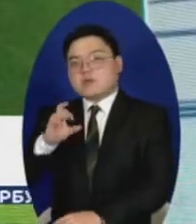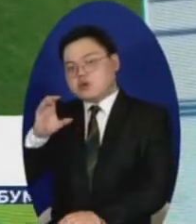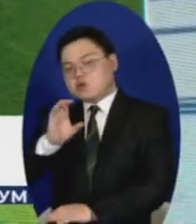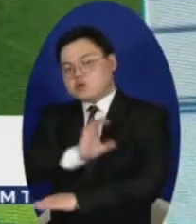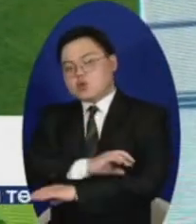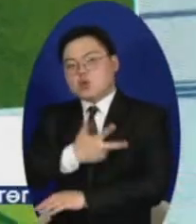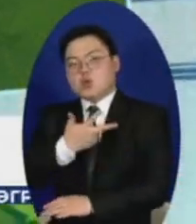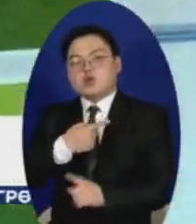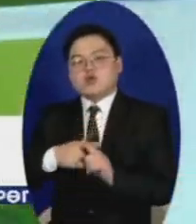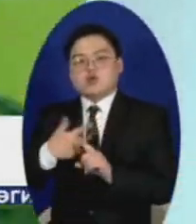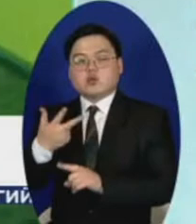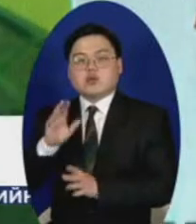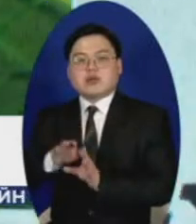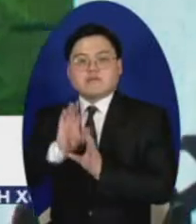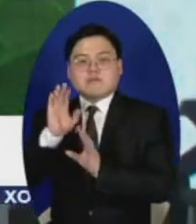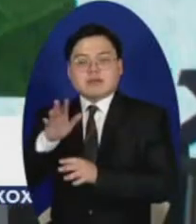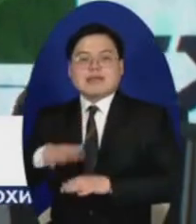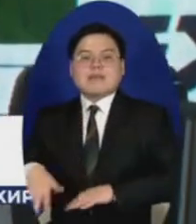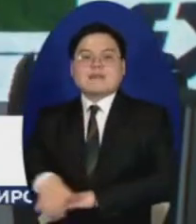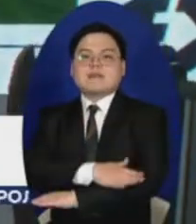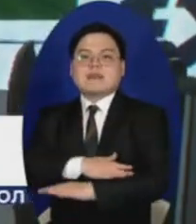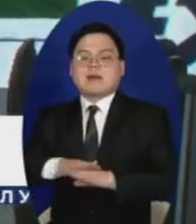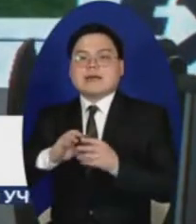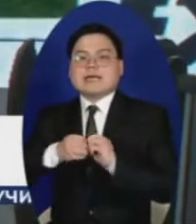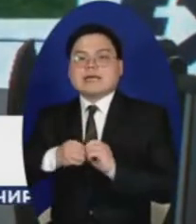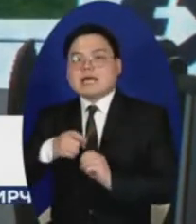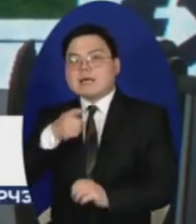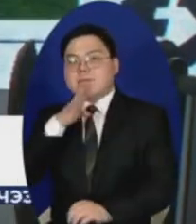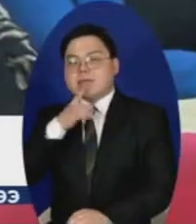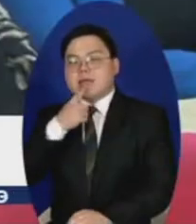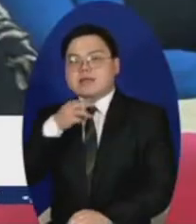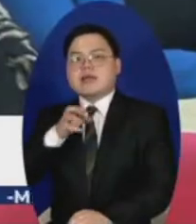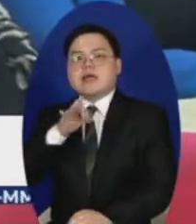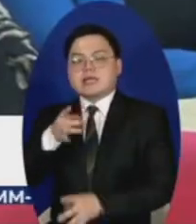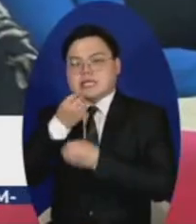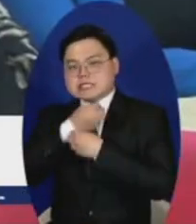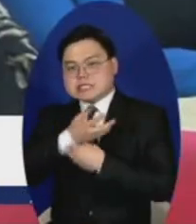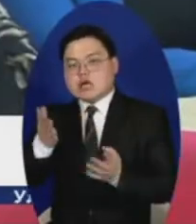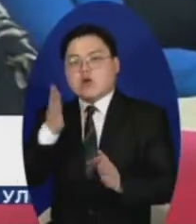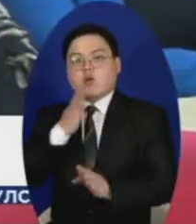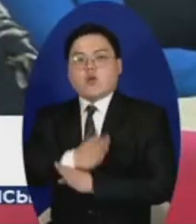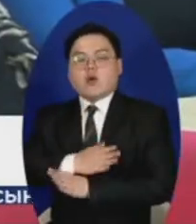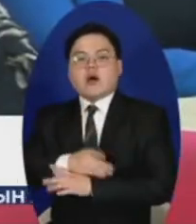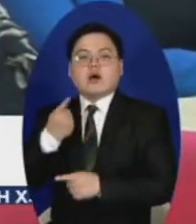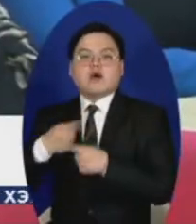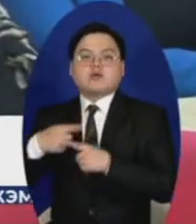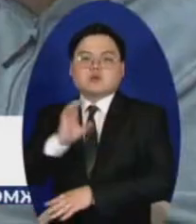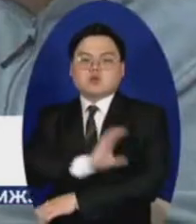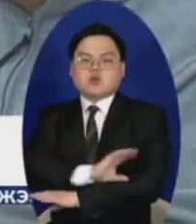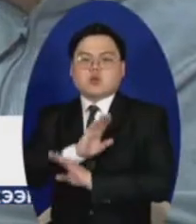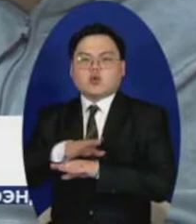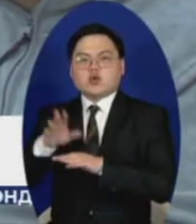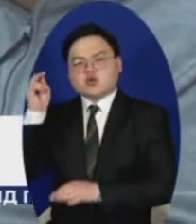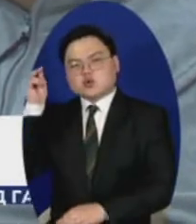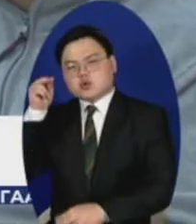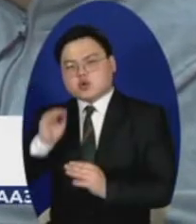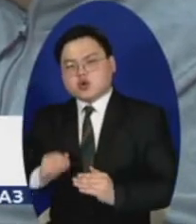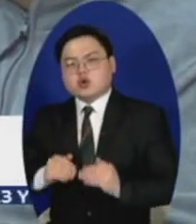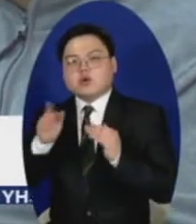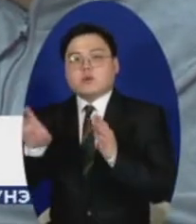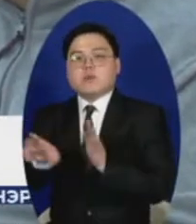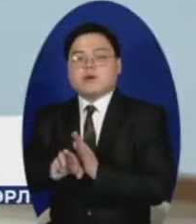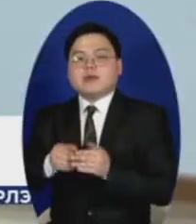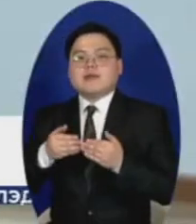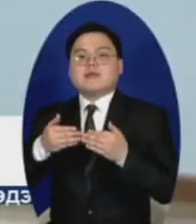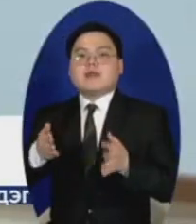нь 3 сагсан бөмбөгийн иж бүрэн талбайг тогтчулж өгөхөөр тендер шалгаруулалт хийгджээ. Ингэснээр орон нутгийн сурагчдын сурч хөгжих боломж нэгдэж